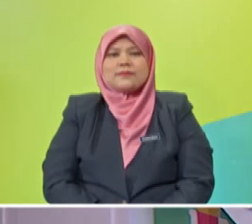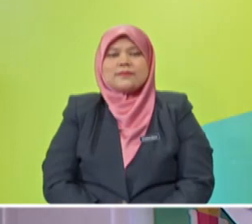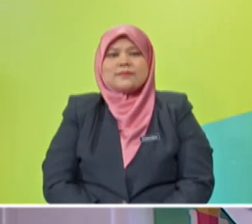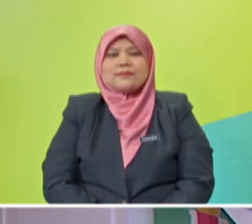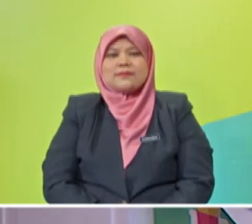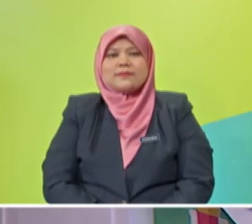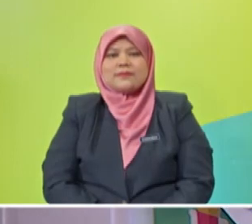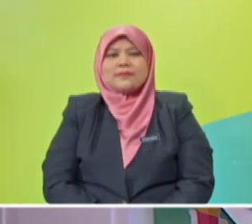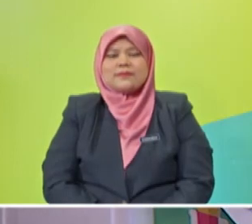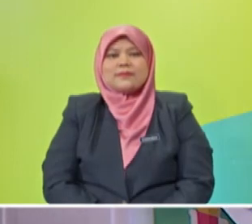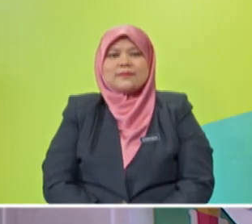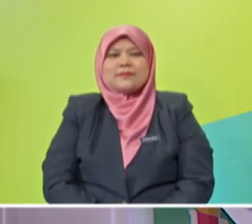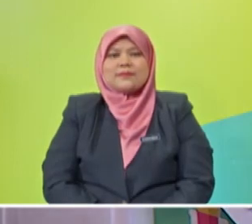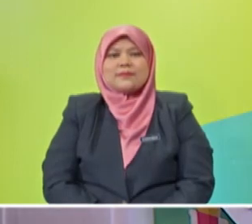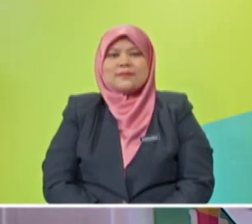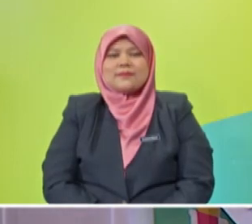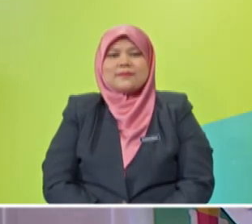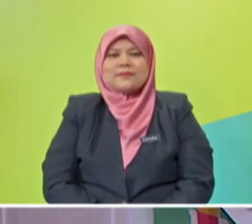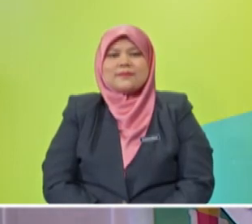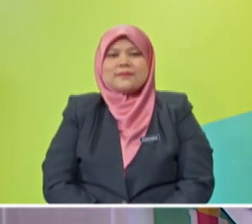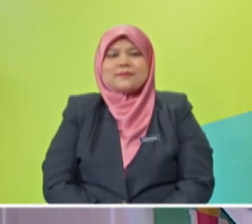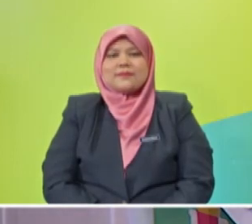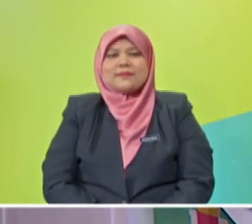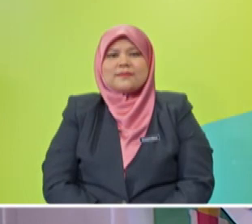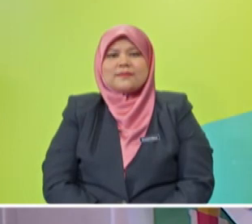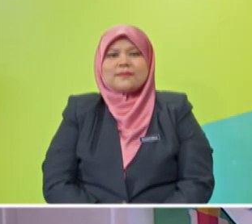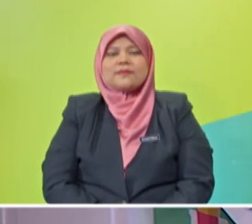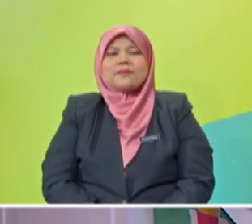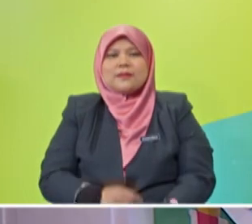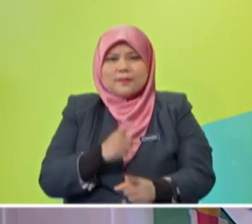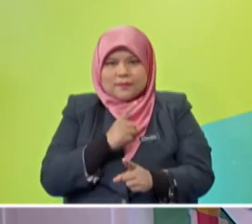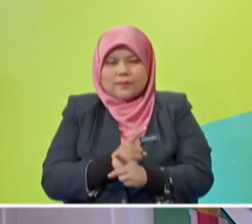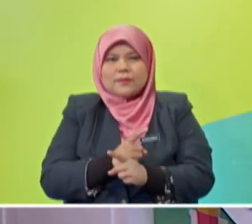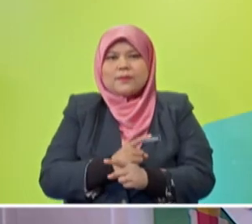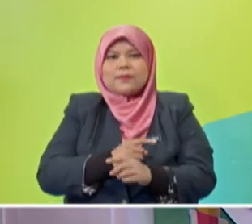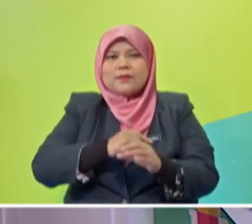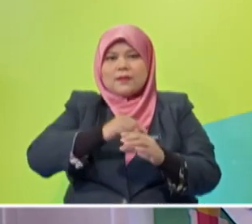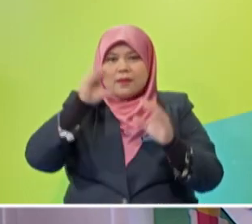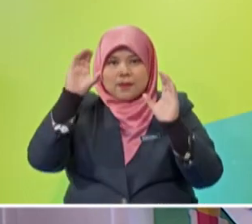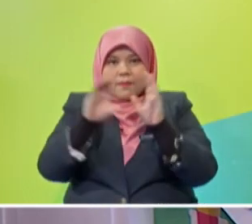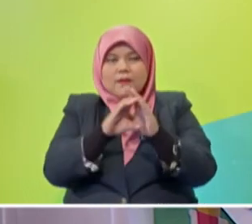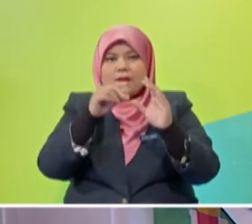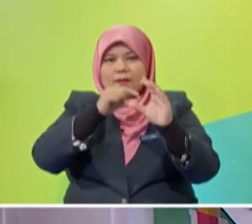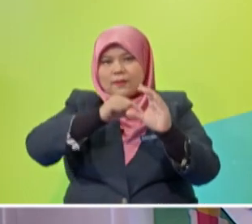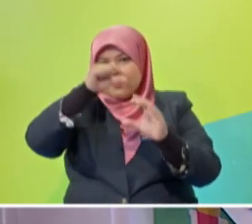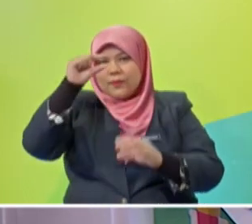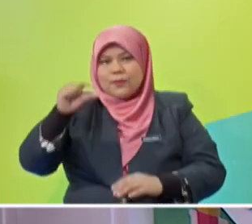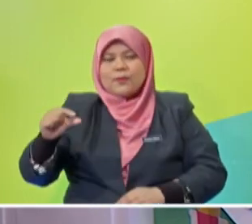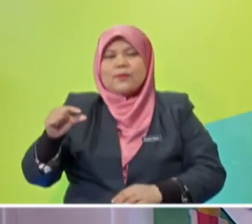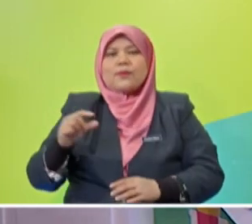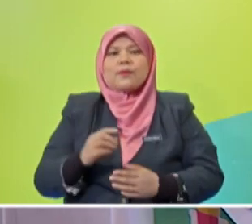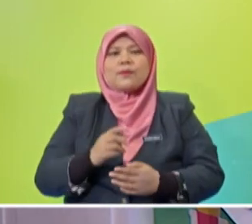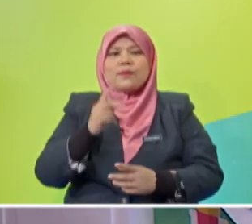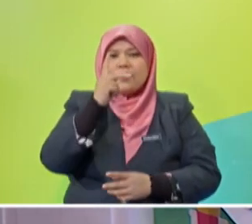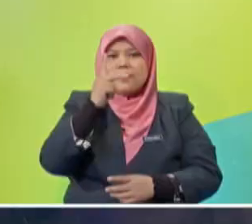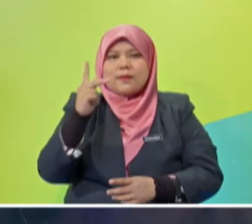Abang Irfan siap nyanyi lagi. Okey, so ini merupakan gambar Gunung Kinabalu yang berada di Sabah. Betul. Okey. Cikgu pernah